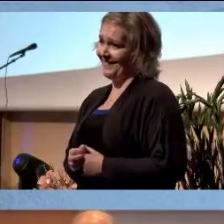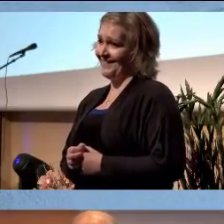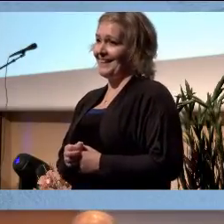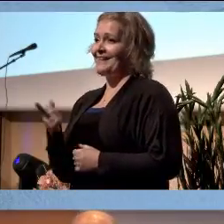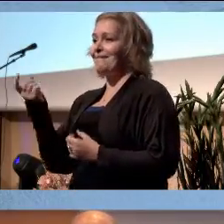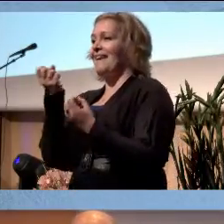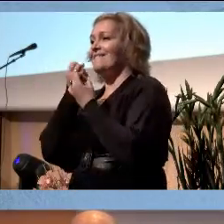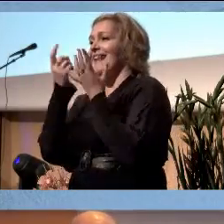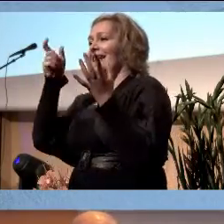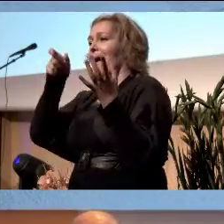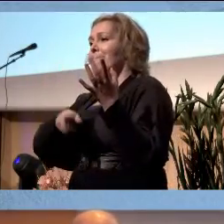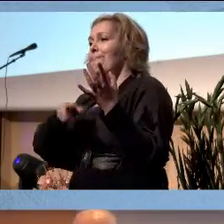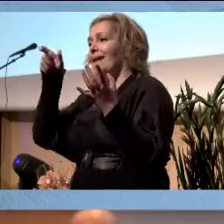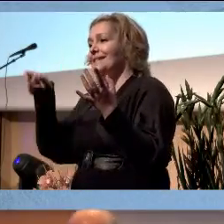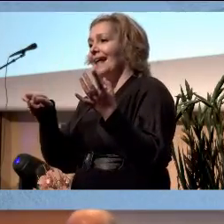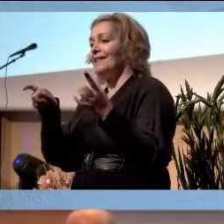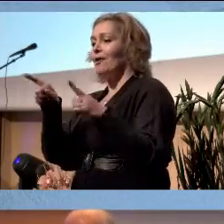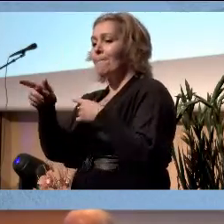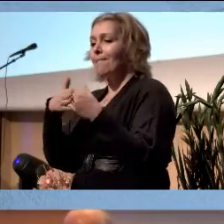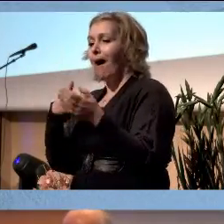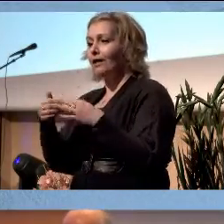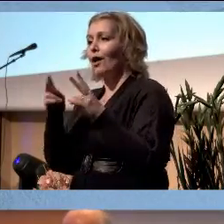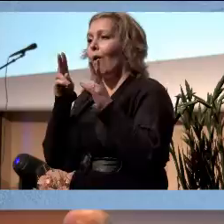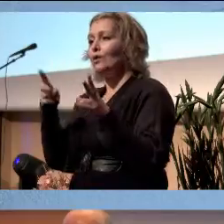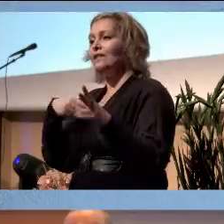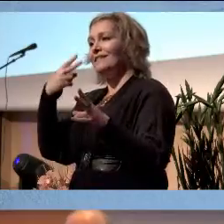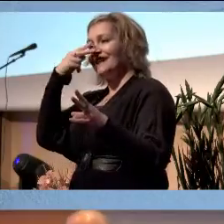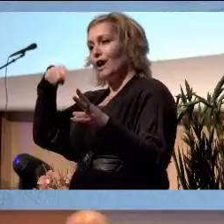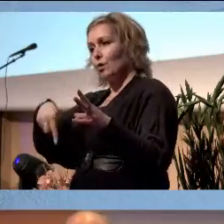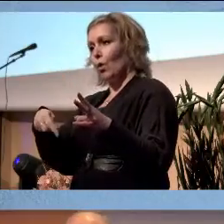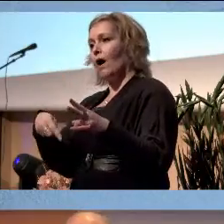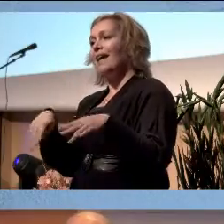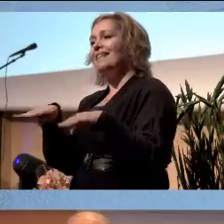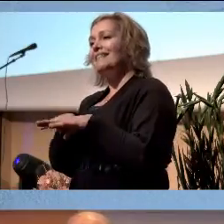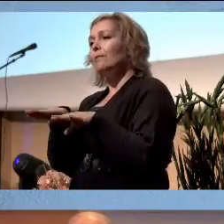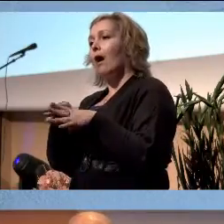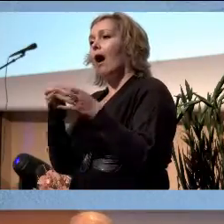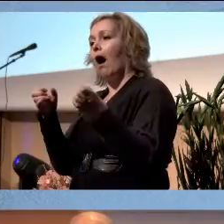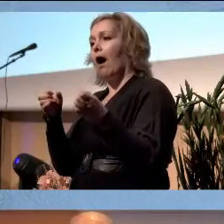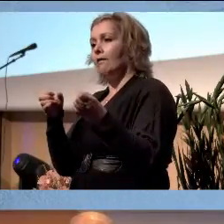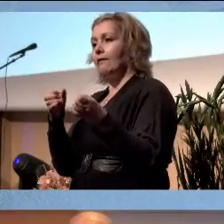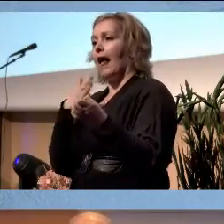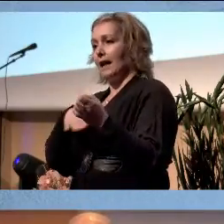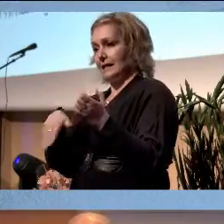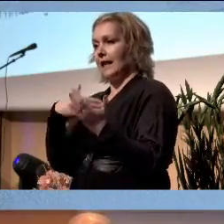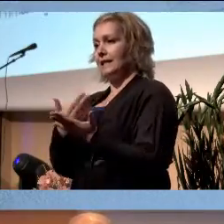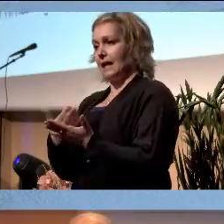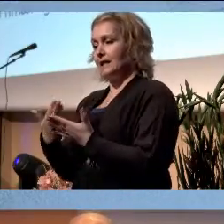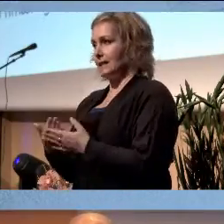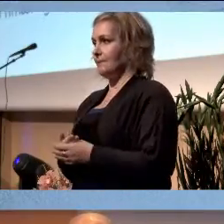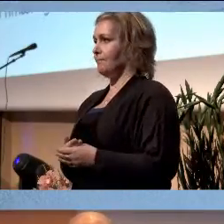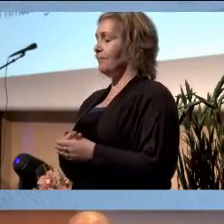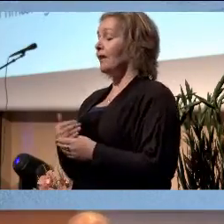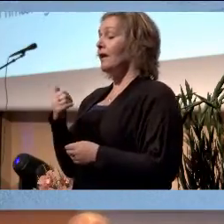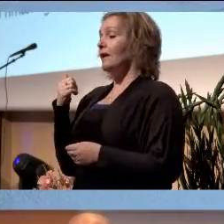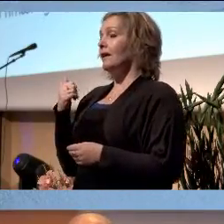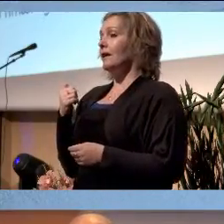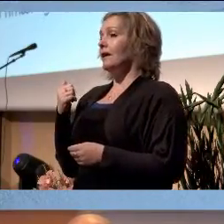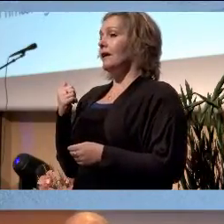Det blir flere pasienter å behandle, og ikke minst så ser vi nå en demokratisering av helsetjenesten. Det